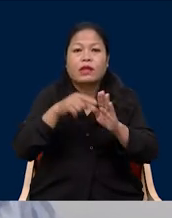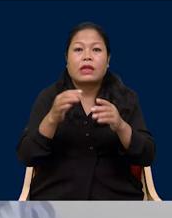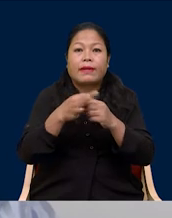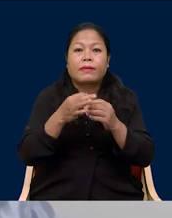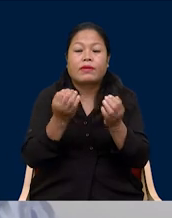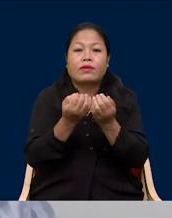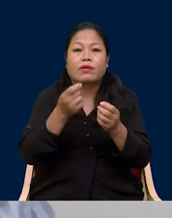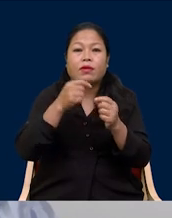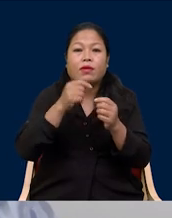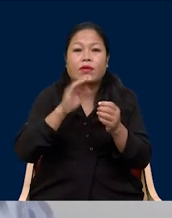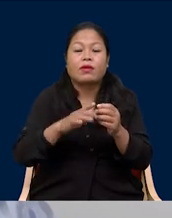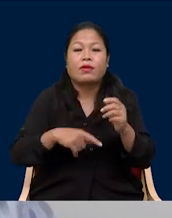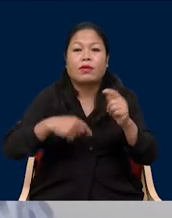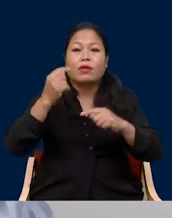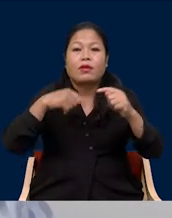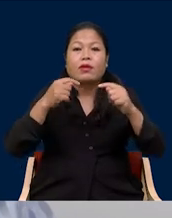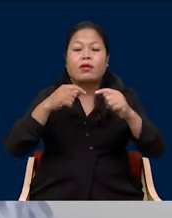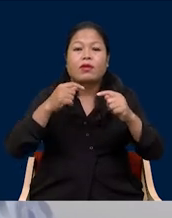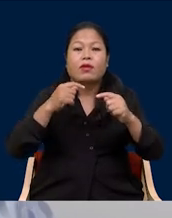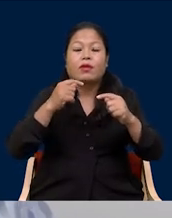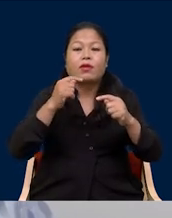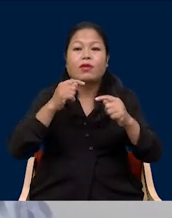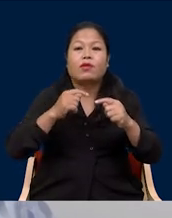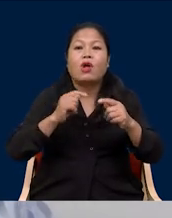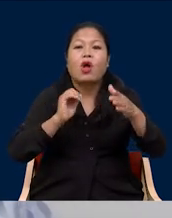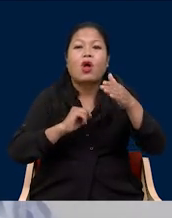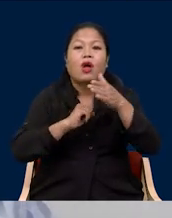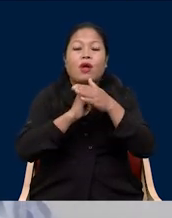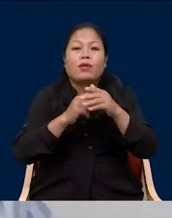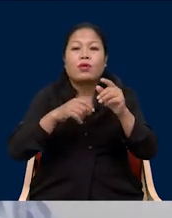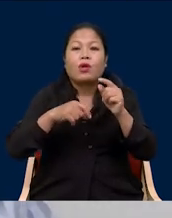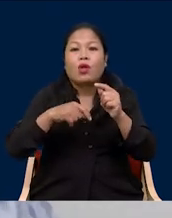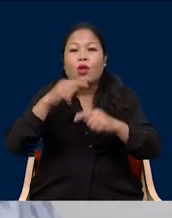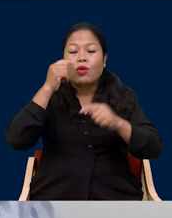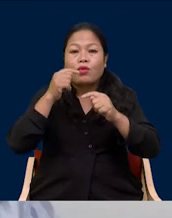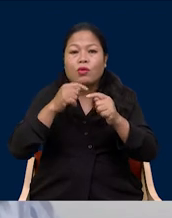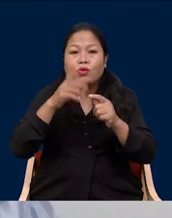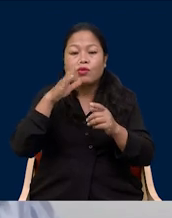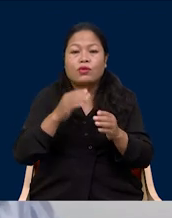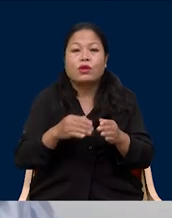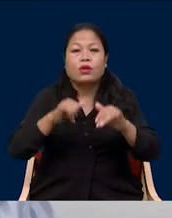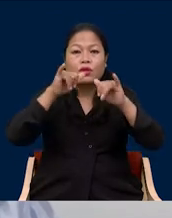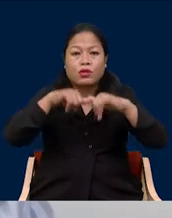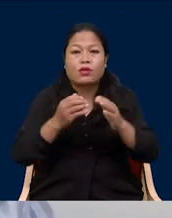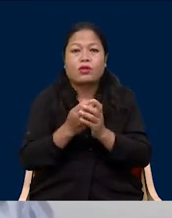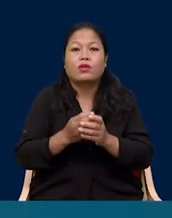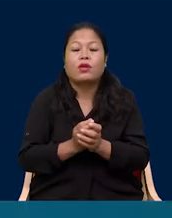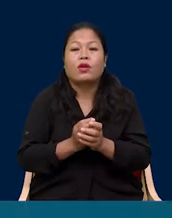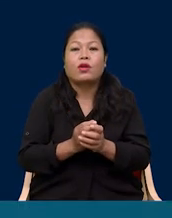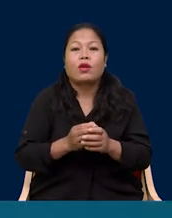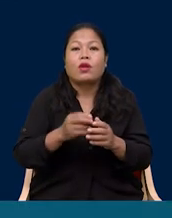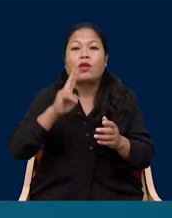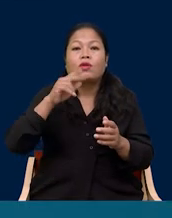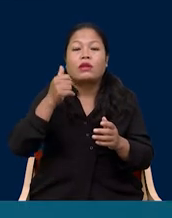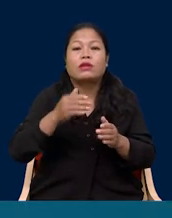नीतिगत व्यवस्थाहरू गरेका छौँ जसलाई चाहिँ लिभ नो वान बिहाइन्डको प्रिन्सिपल अवलम्बन गर्दै त्यो तयारी गरेका छौँ. एउटा कोप 26 त